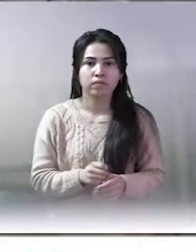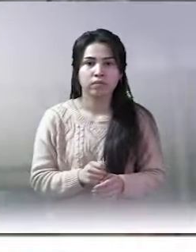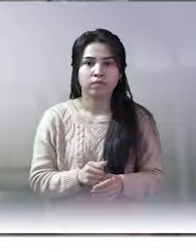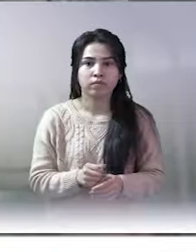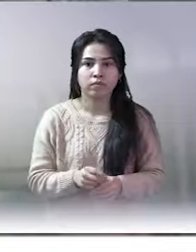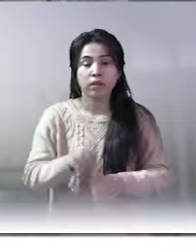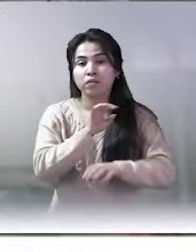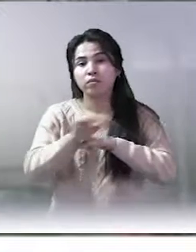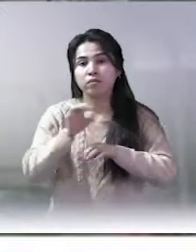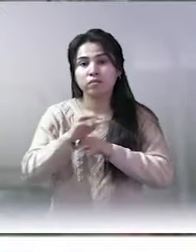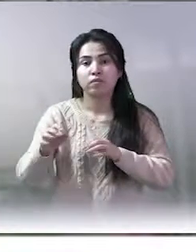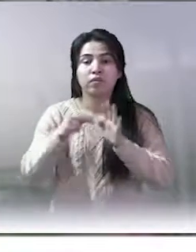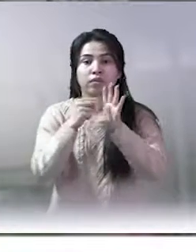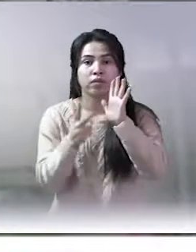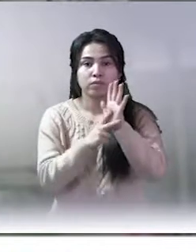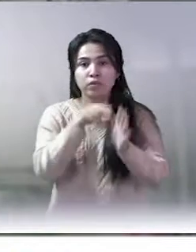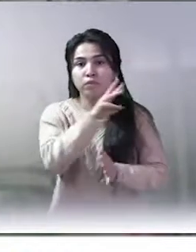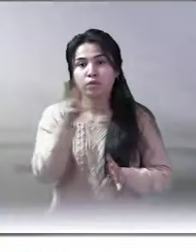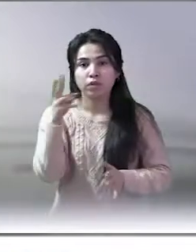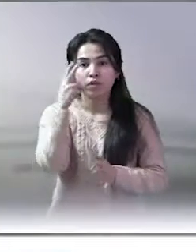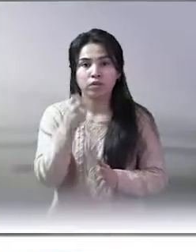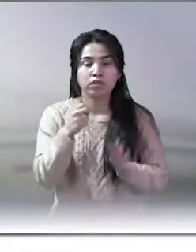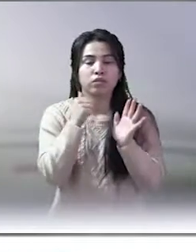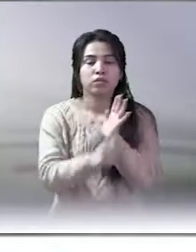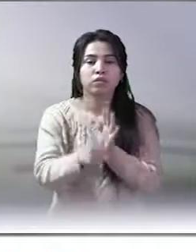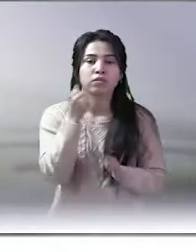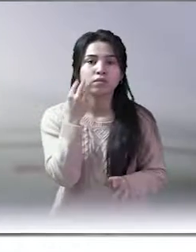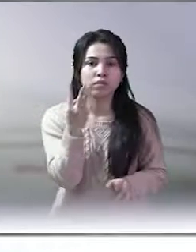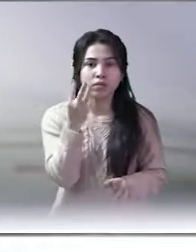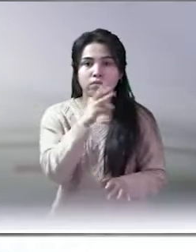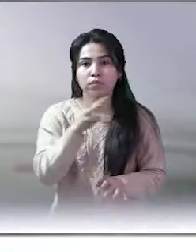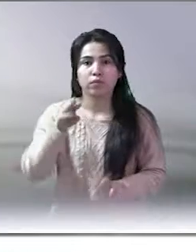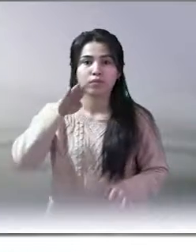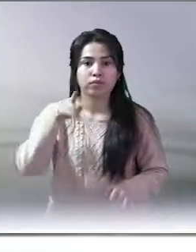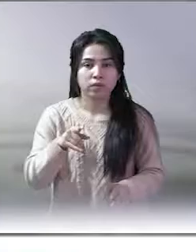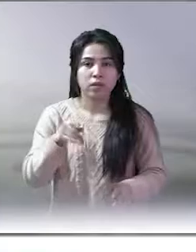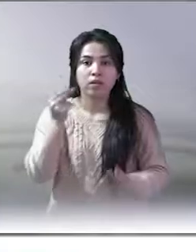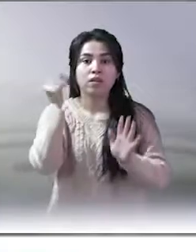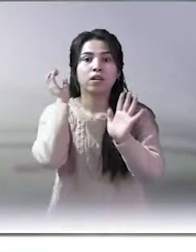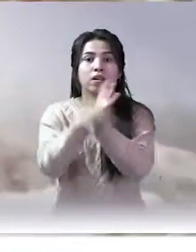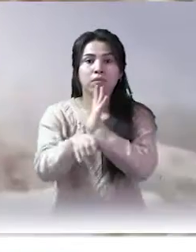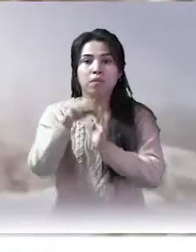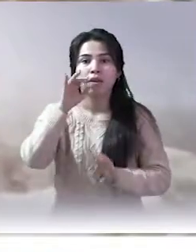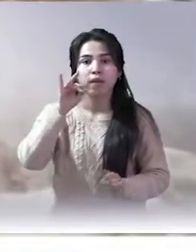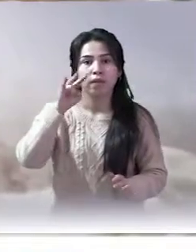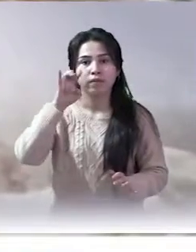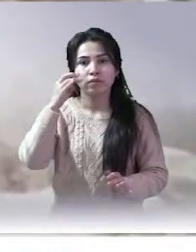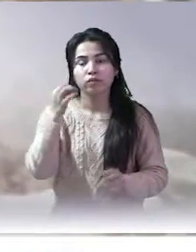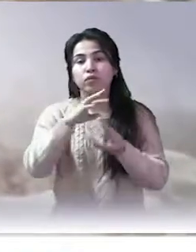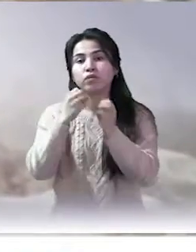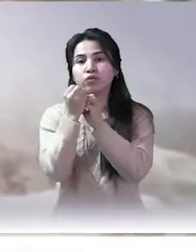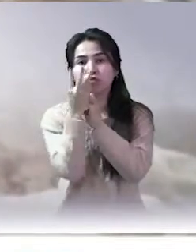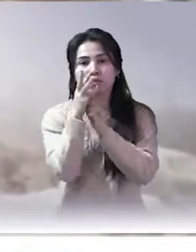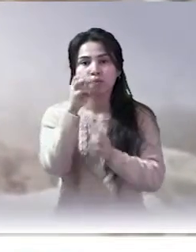Промышленные предприятия произвели продукции на 18 миллиардов 363 миллиона тенге. Объем инвестиций в основной капитал составил более